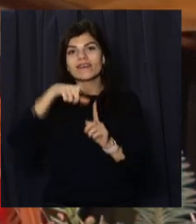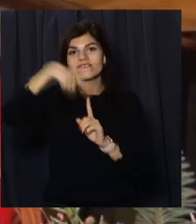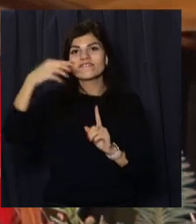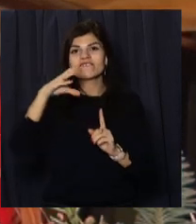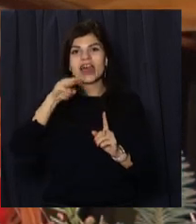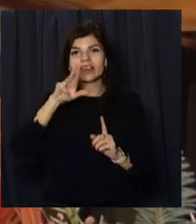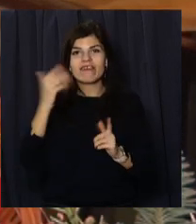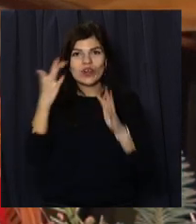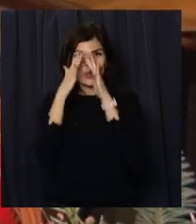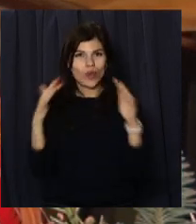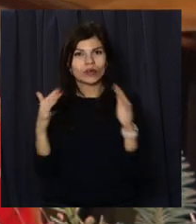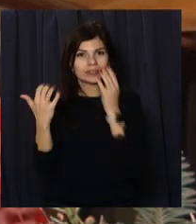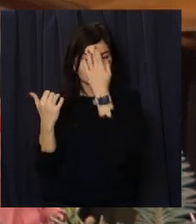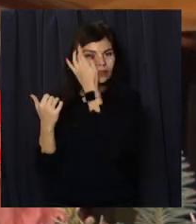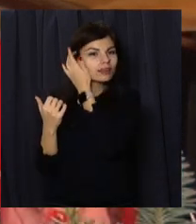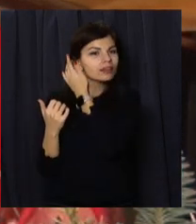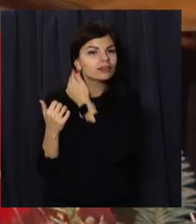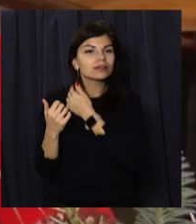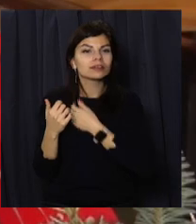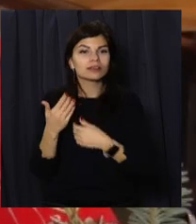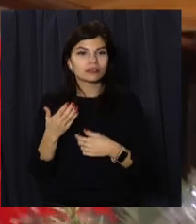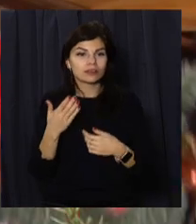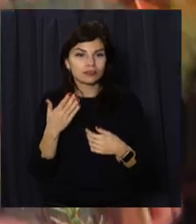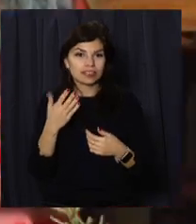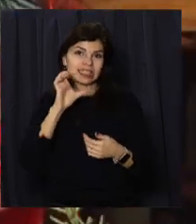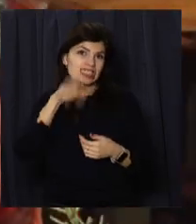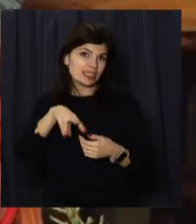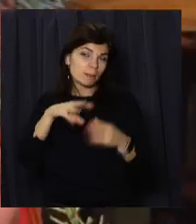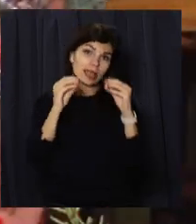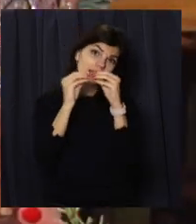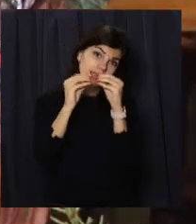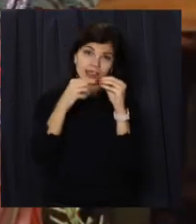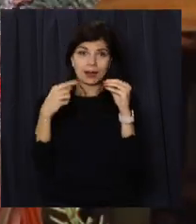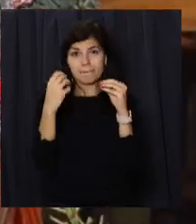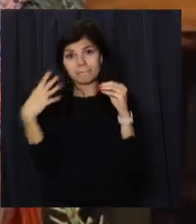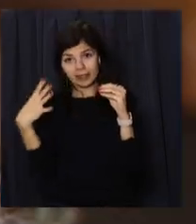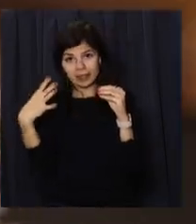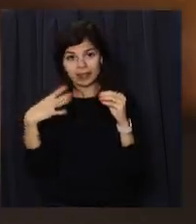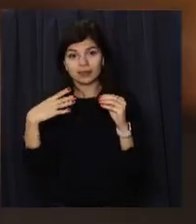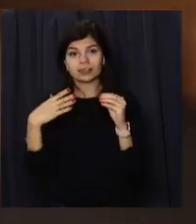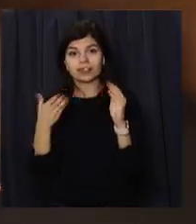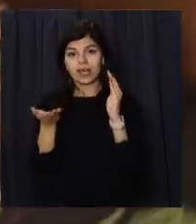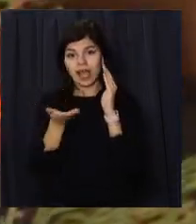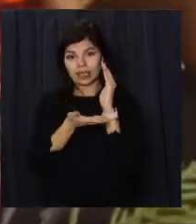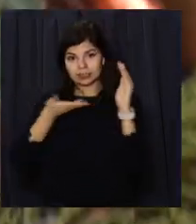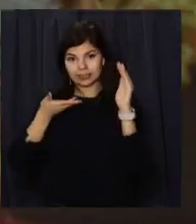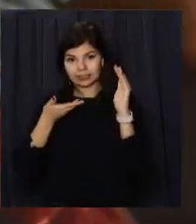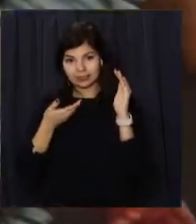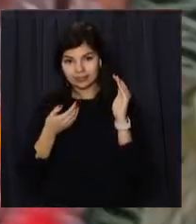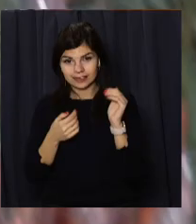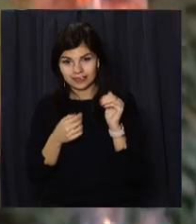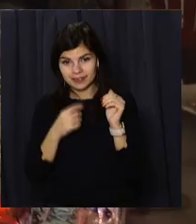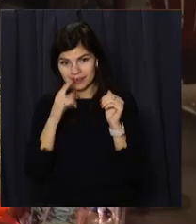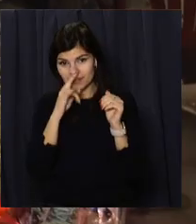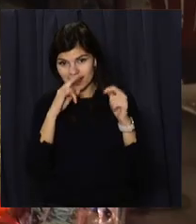там, сантиметров 10-15, из них сделать вот такого, знаете, как можно сказать, как небольшое основание. Сюда еще добавила